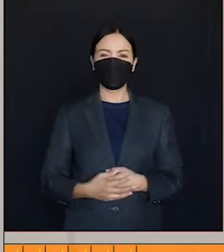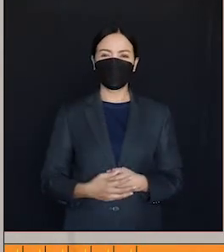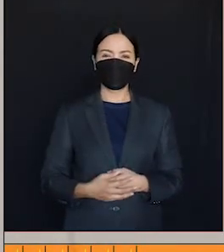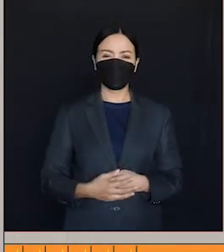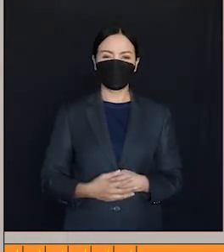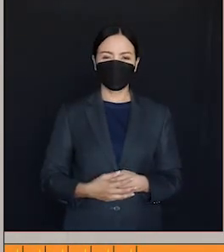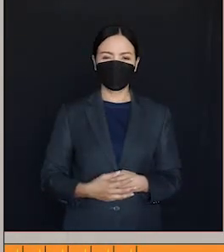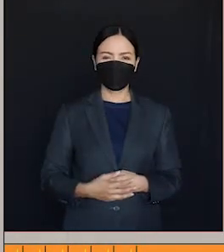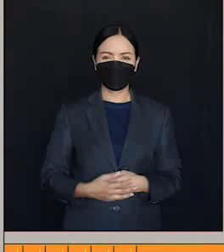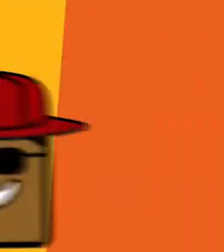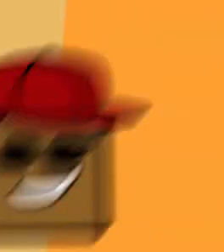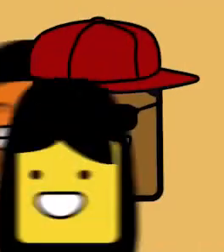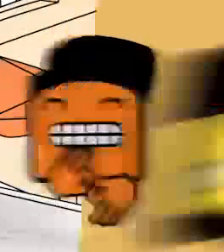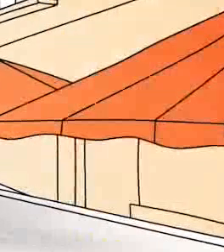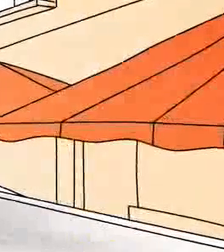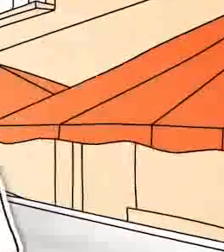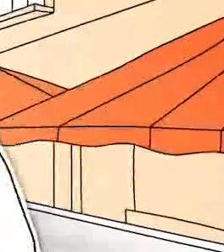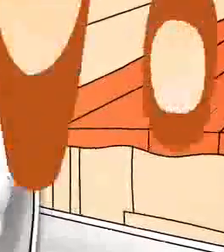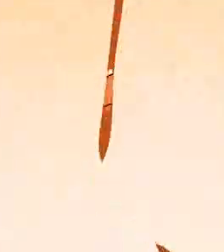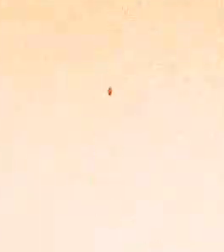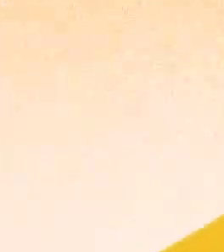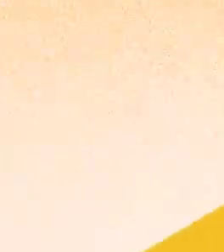โอเคครับ